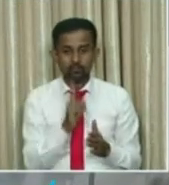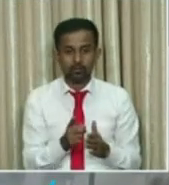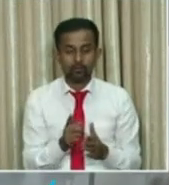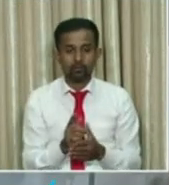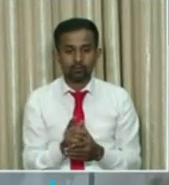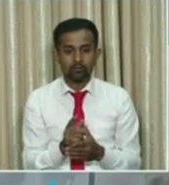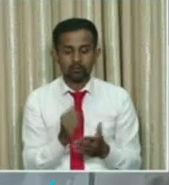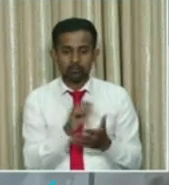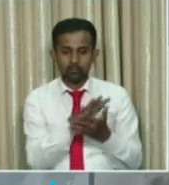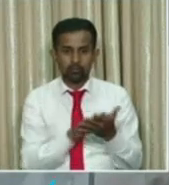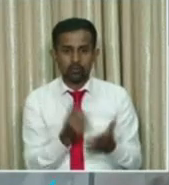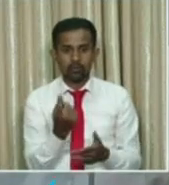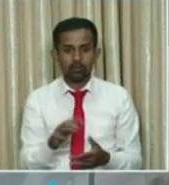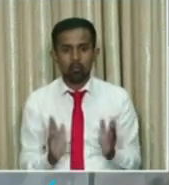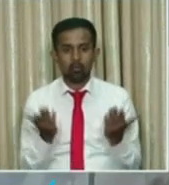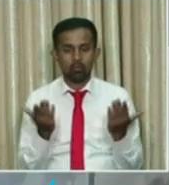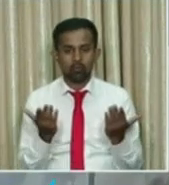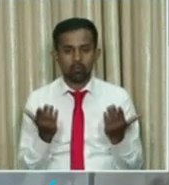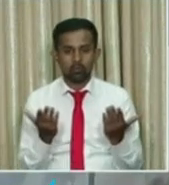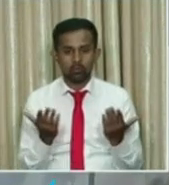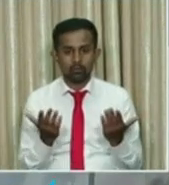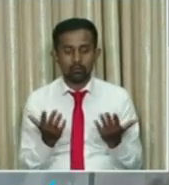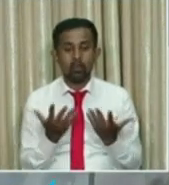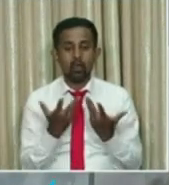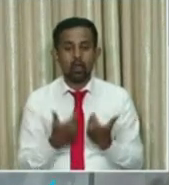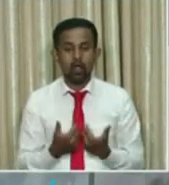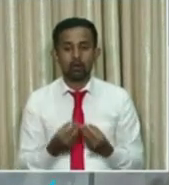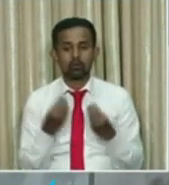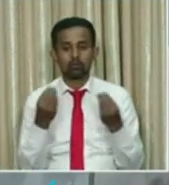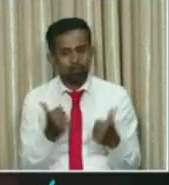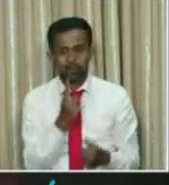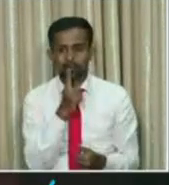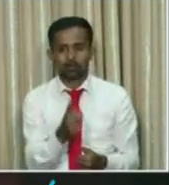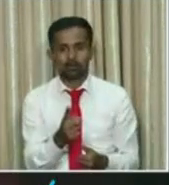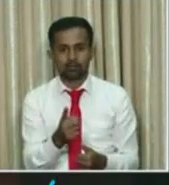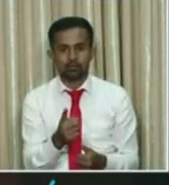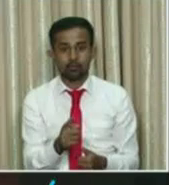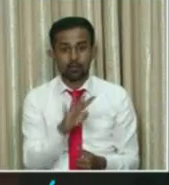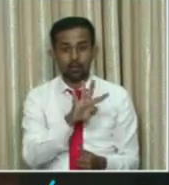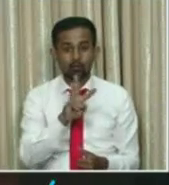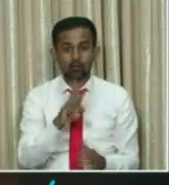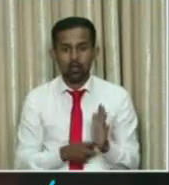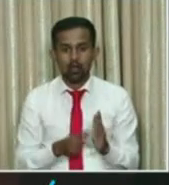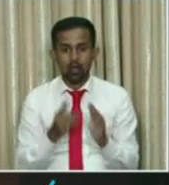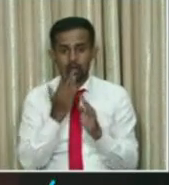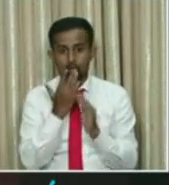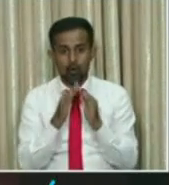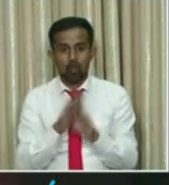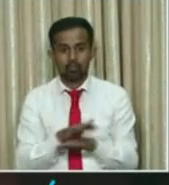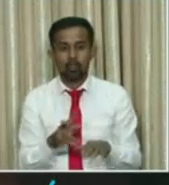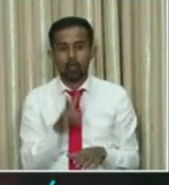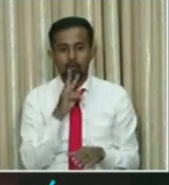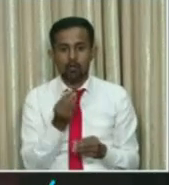තිබෙන්නා වූ ලිපි ලේඛන අනුව 1931. කොතරම් ප්‍රමාණයකට දුන්නද කියන කාරණේ නැහැ. 43 ලක්ෂයකට පාසල්